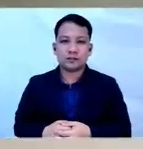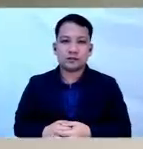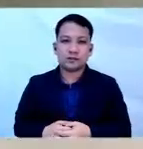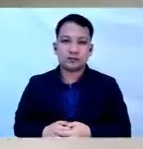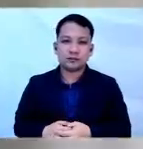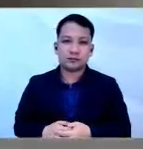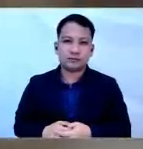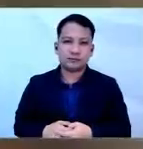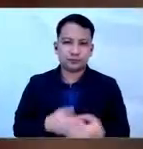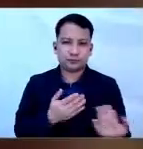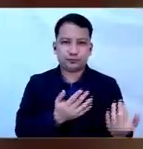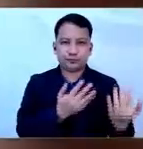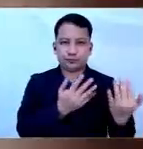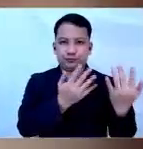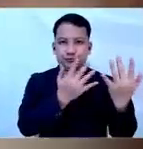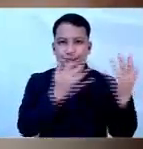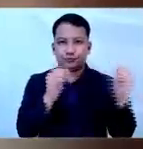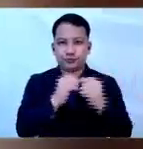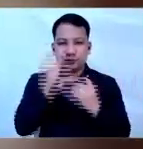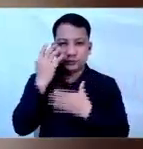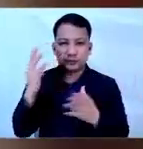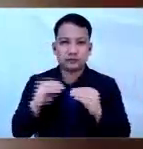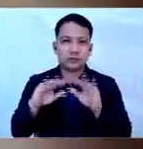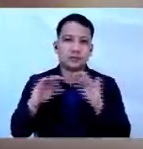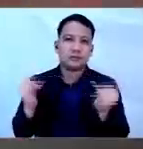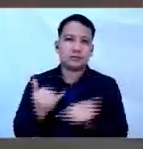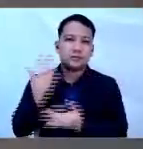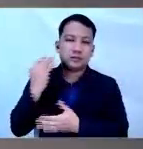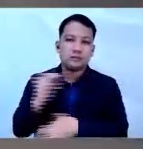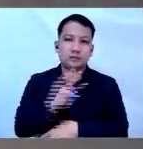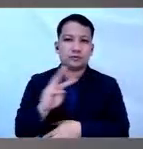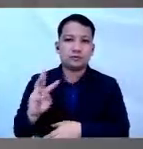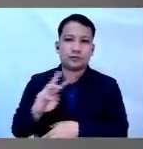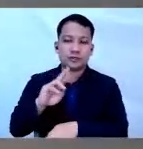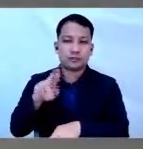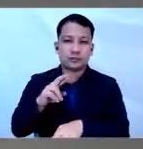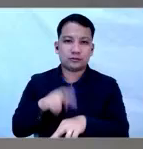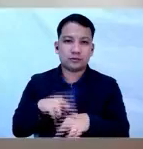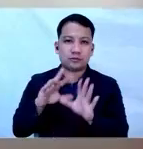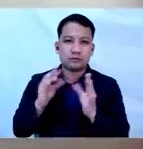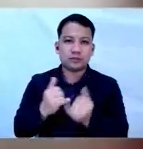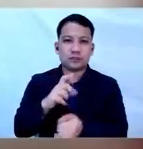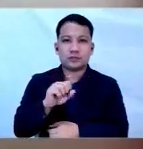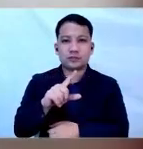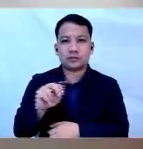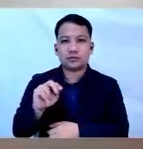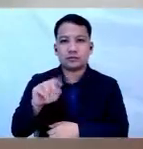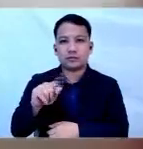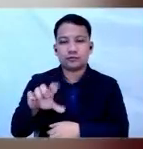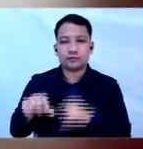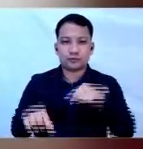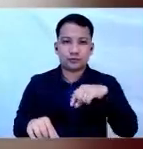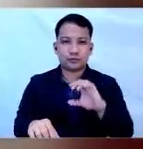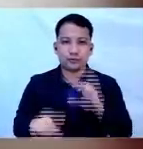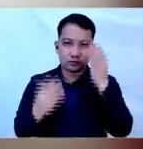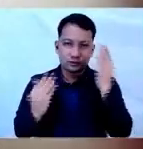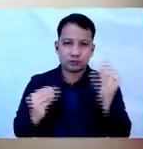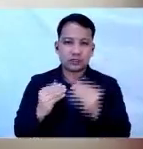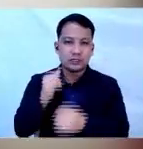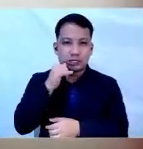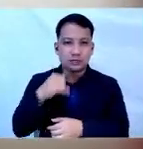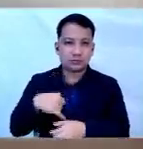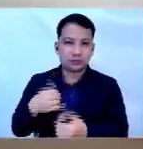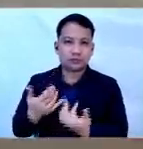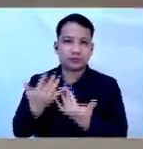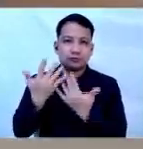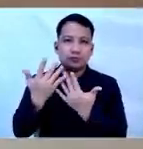Naglalagablab na apoy ang tumupok sa mga bahay na ito sa West Riverside, Barangay San Antonio, Quezon City. Kahapon ng umaga sumiklab ang apoy na tumupok